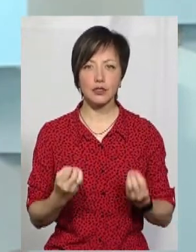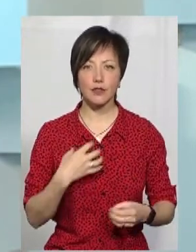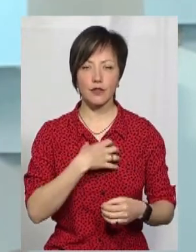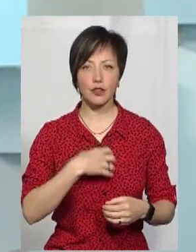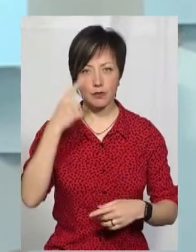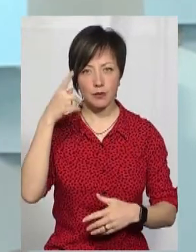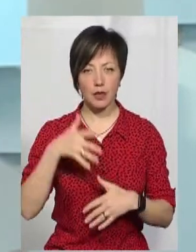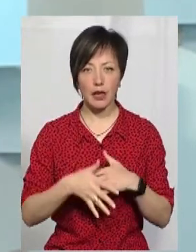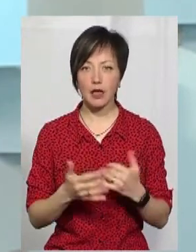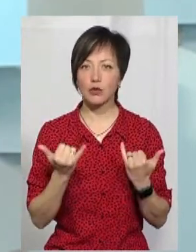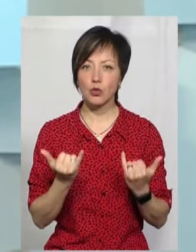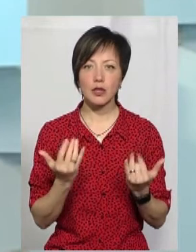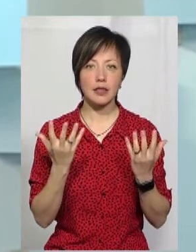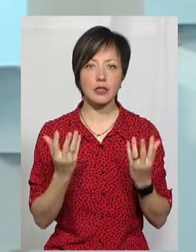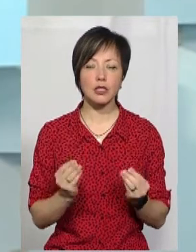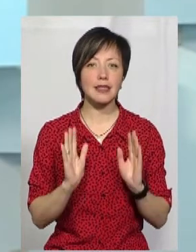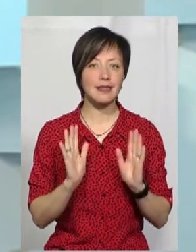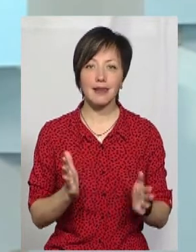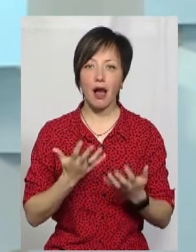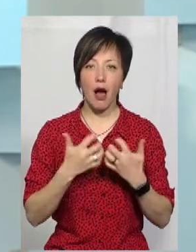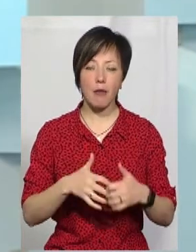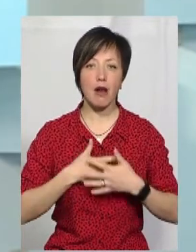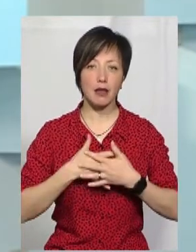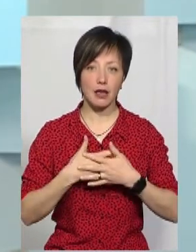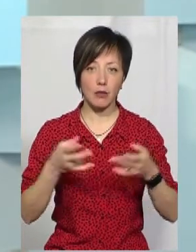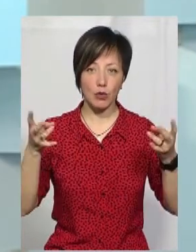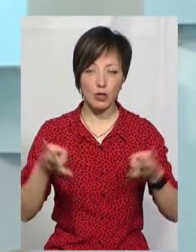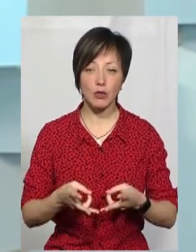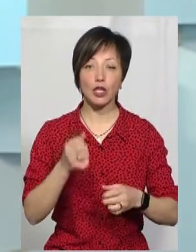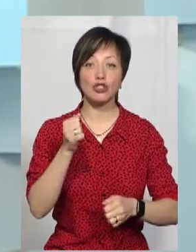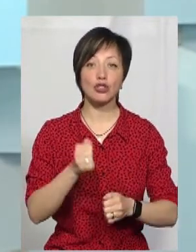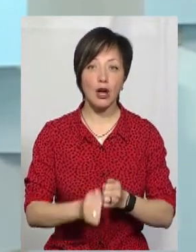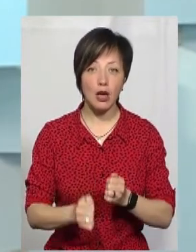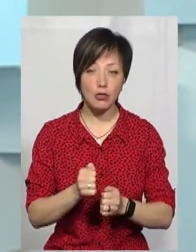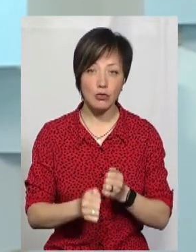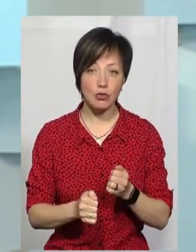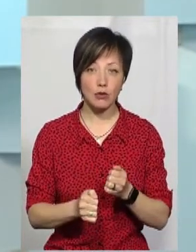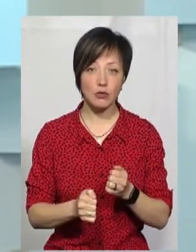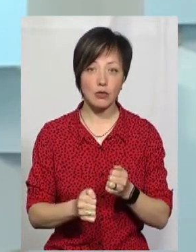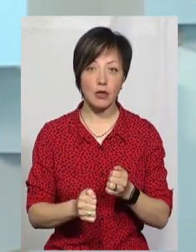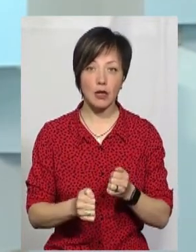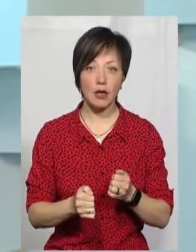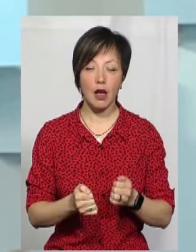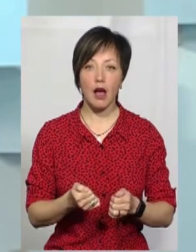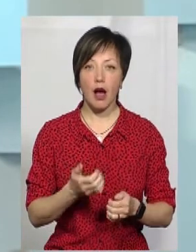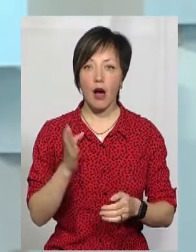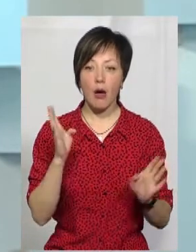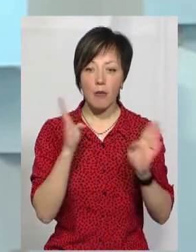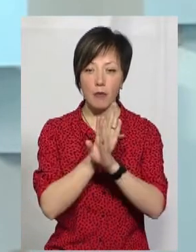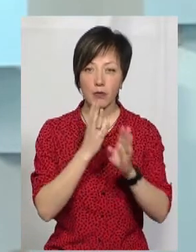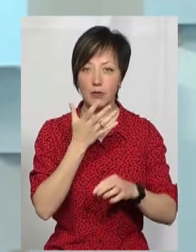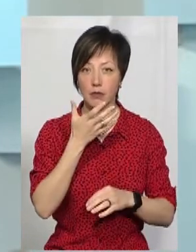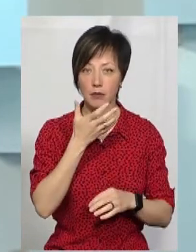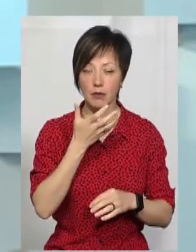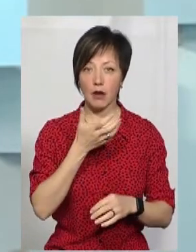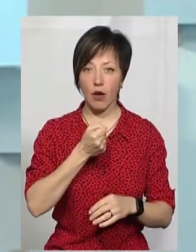сьогодні не лише ШВЛ-апарати є потрібні. Дуже часто, як показує практика, саме кисневі концентратори є тим засобом,